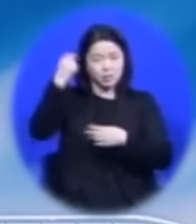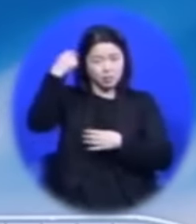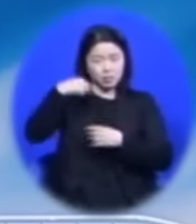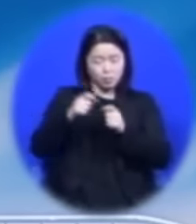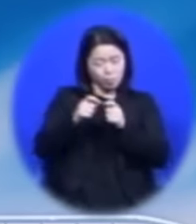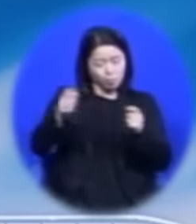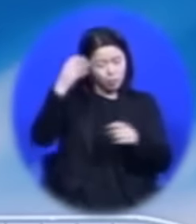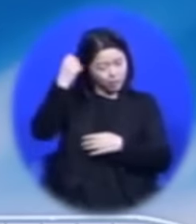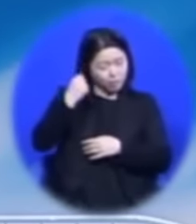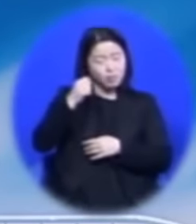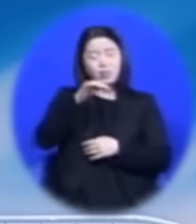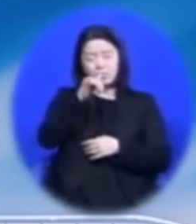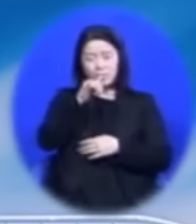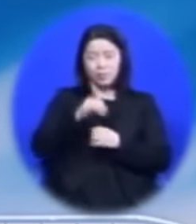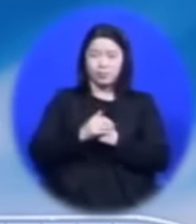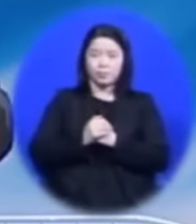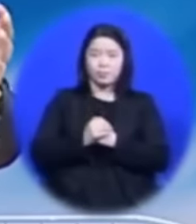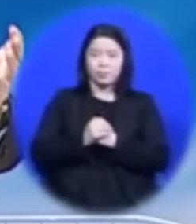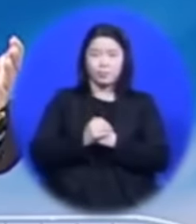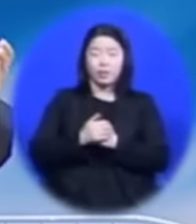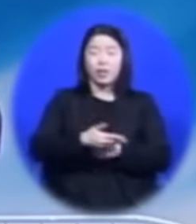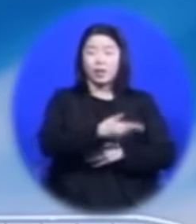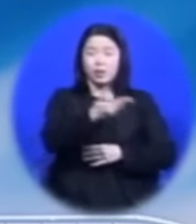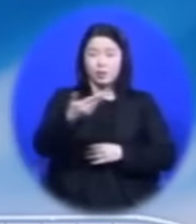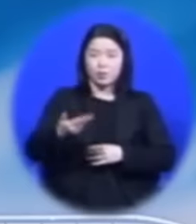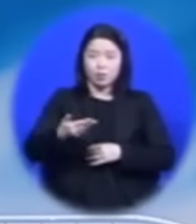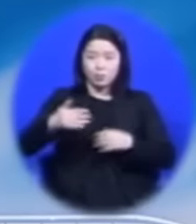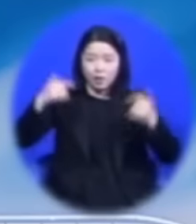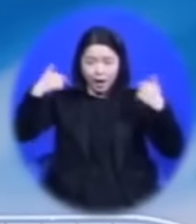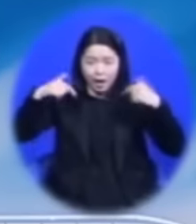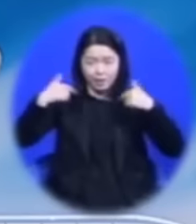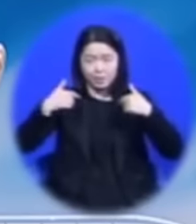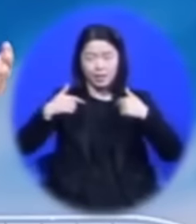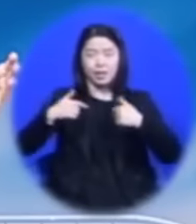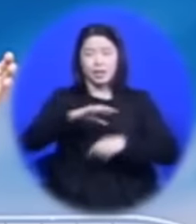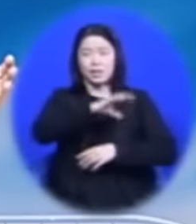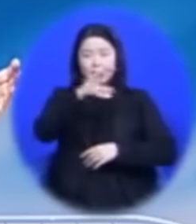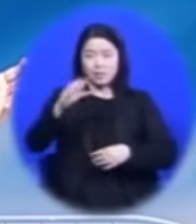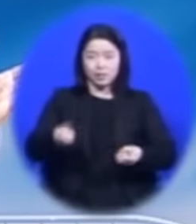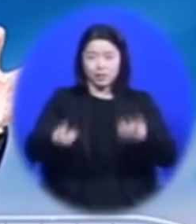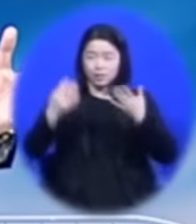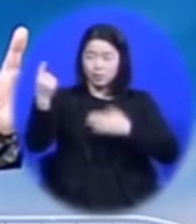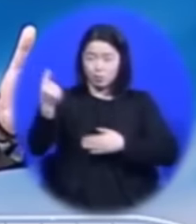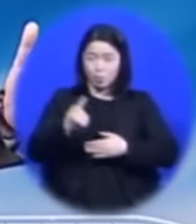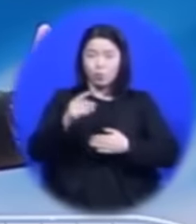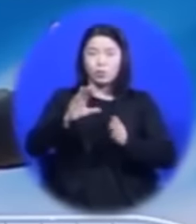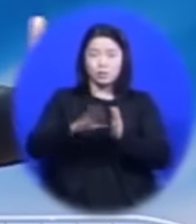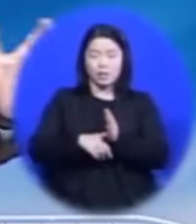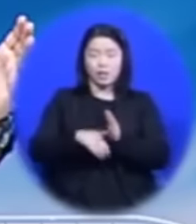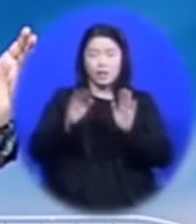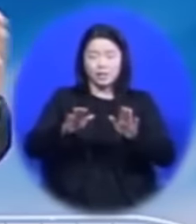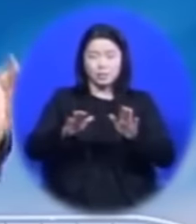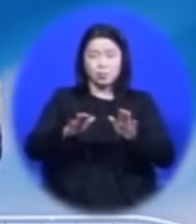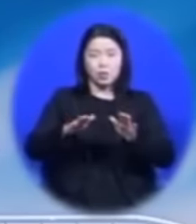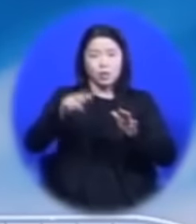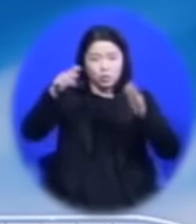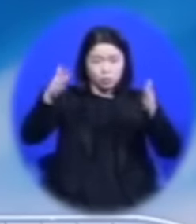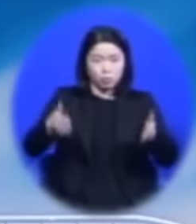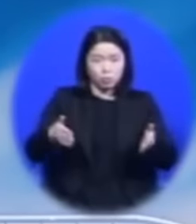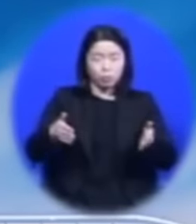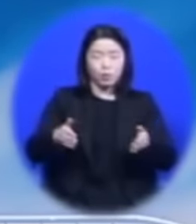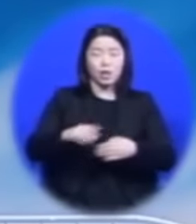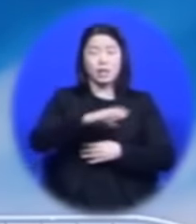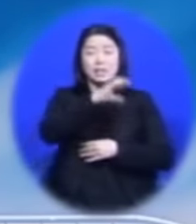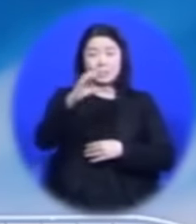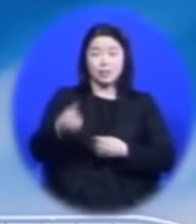기억이 남습니다. 여러분 매해마다 성탄절이 이렇게 오는데 말입니다. 이번 주간에 성탄절이